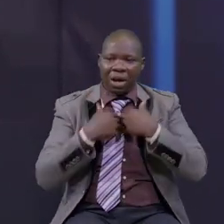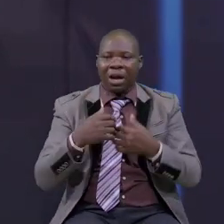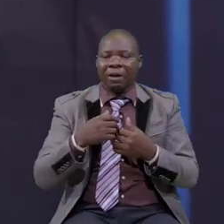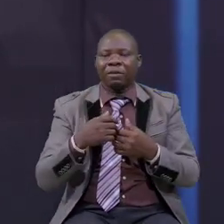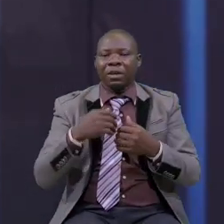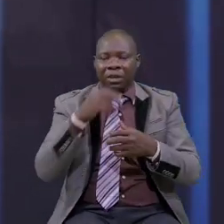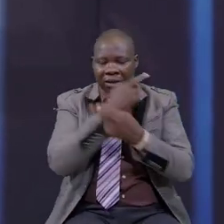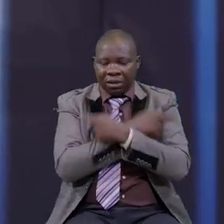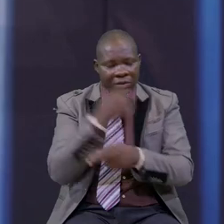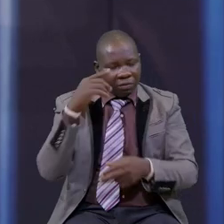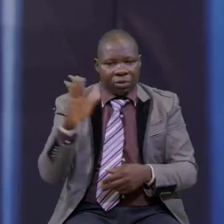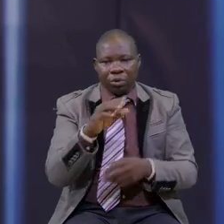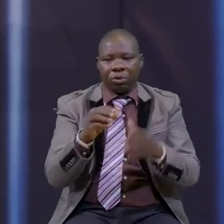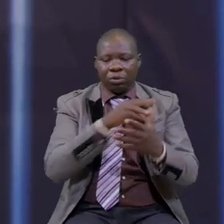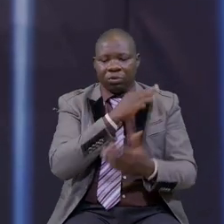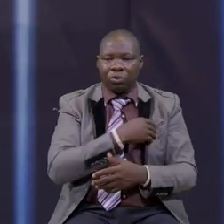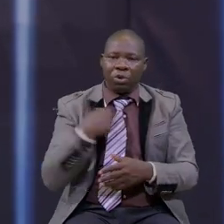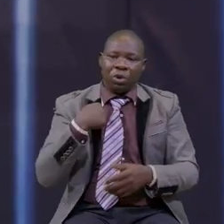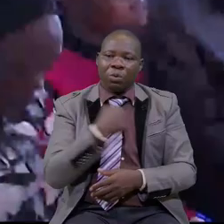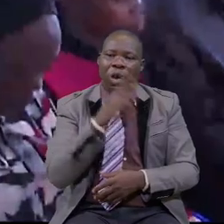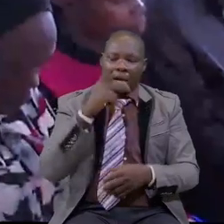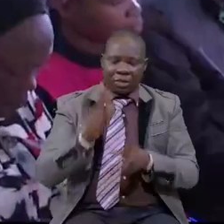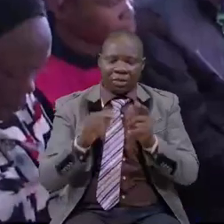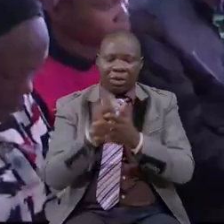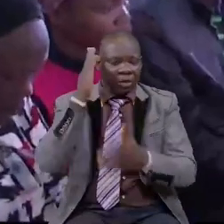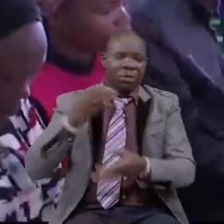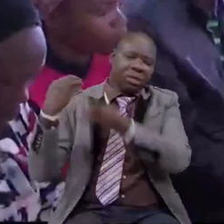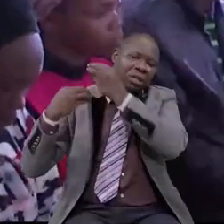âmes. C'est ceux-là qui vont hériter la terre.